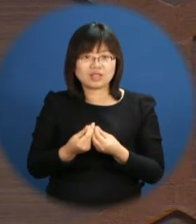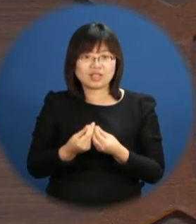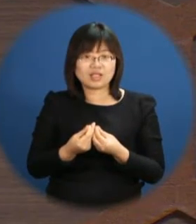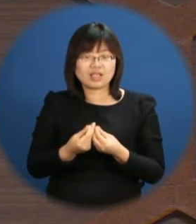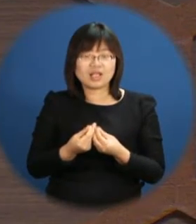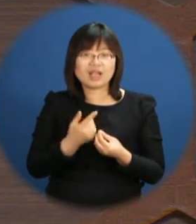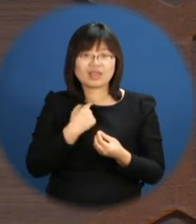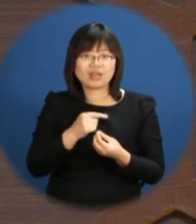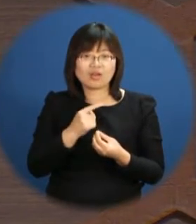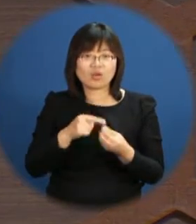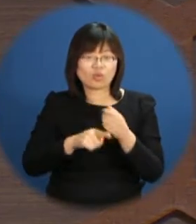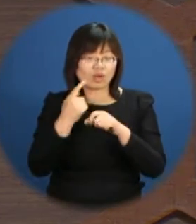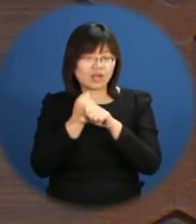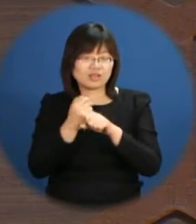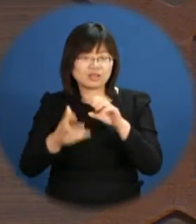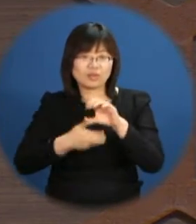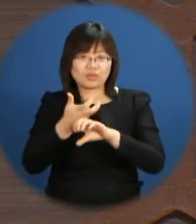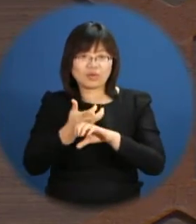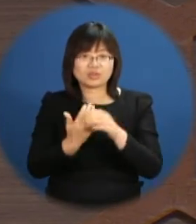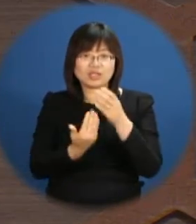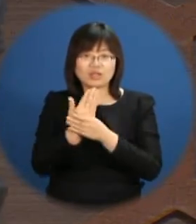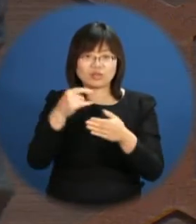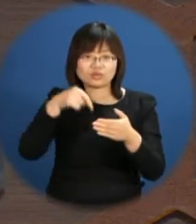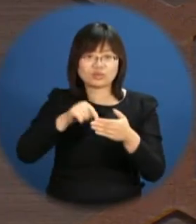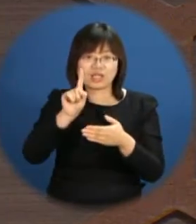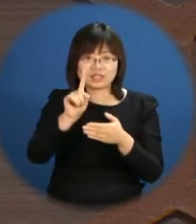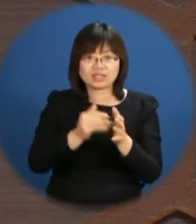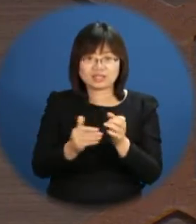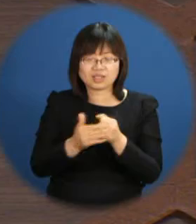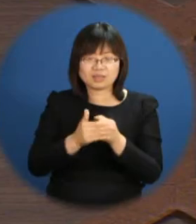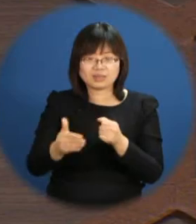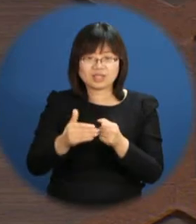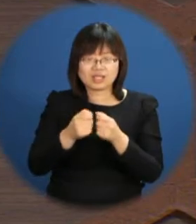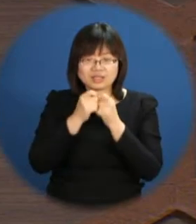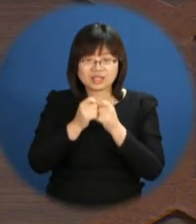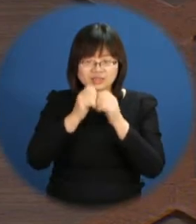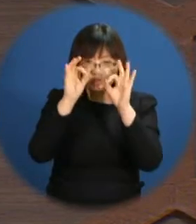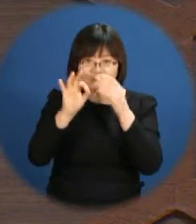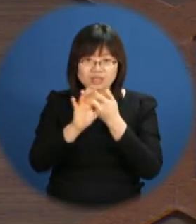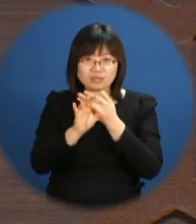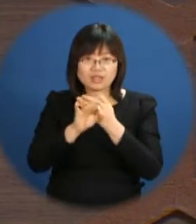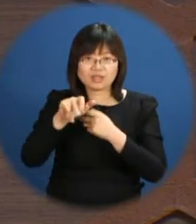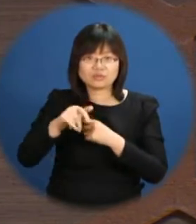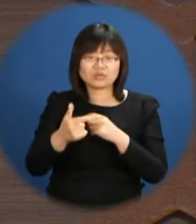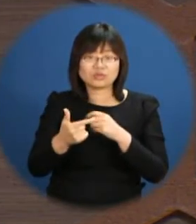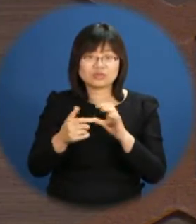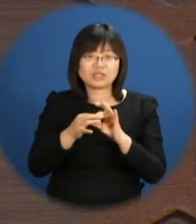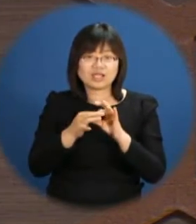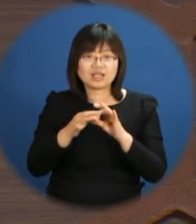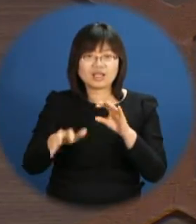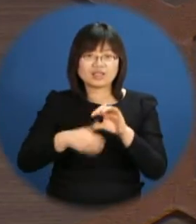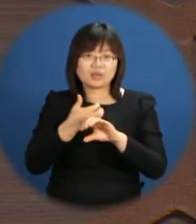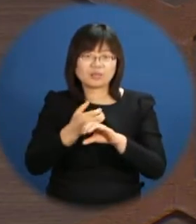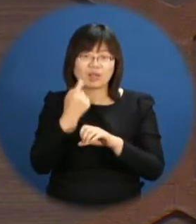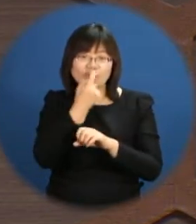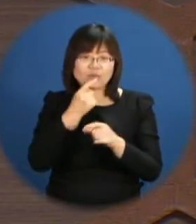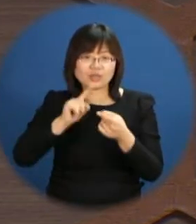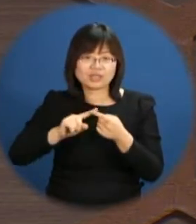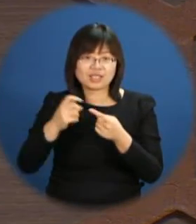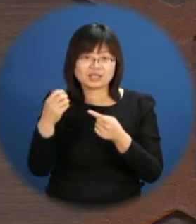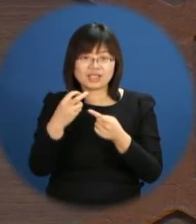혁명 에 사건 중에 하나이기 때문에 이 사건을 정말 자세히 들여다 본다면 이 군의 과학 혁명 이론 자체를